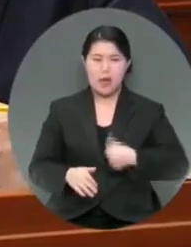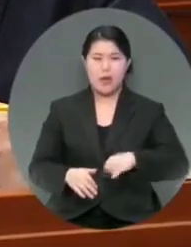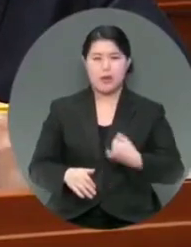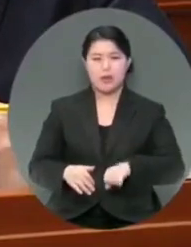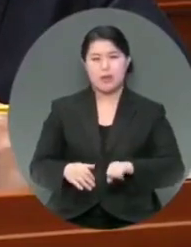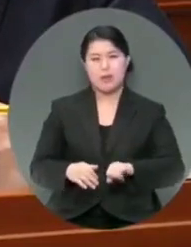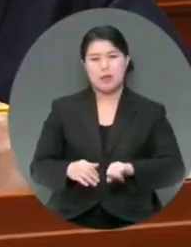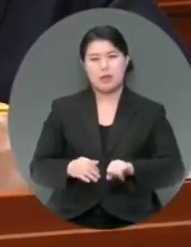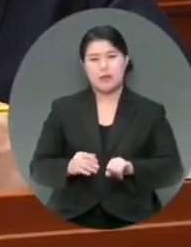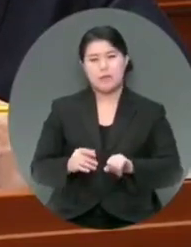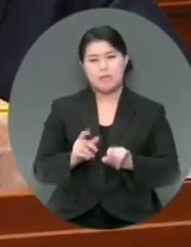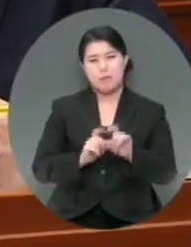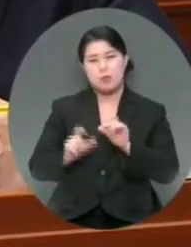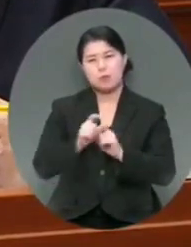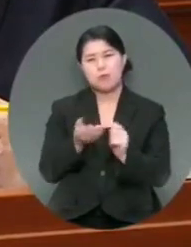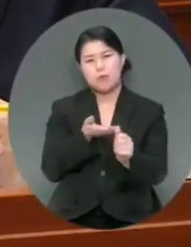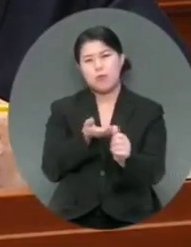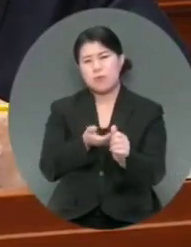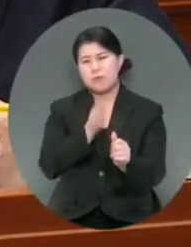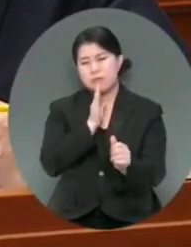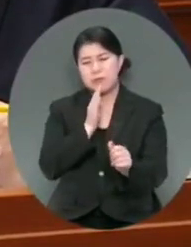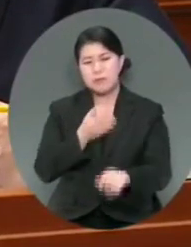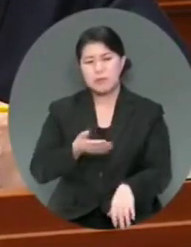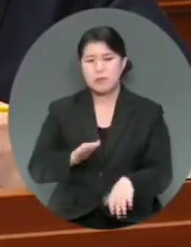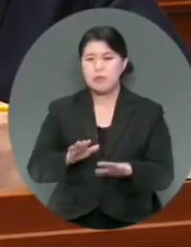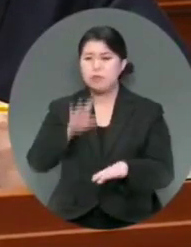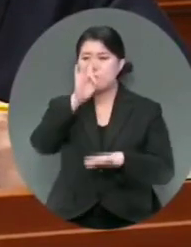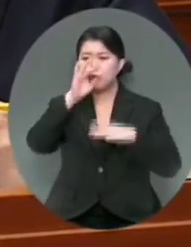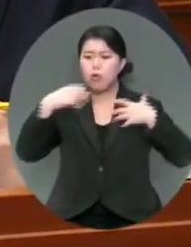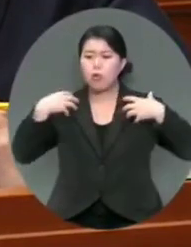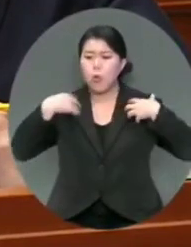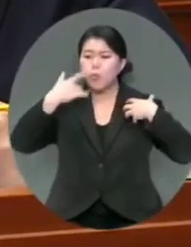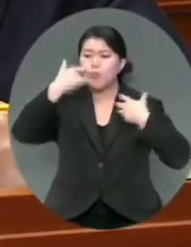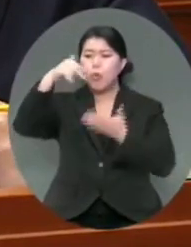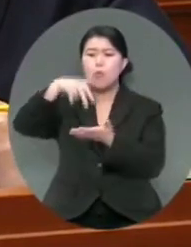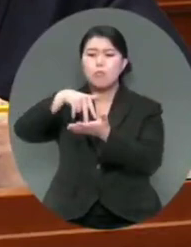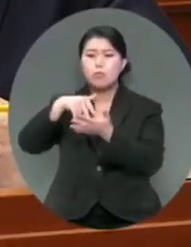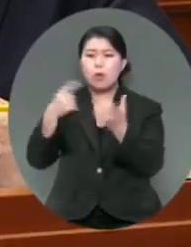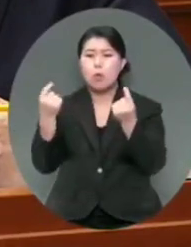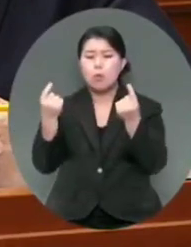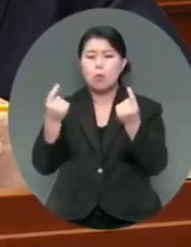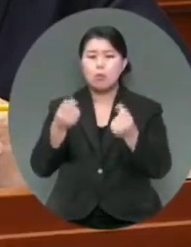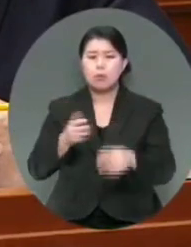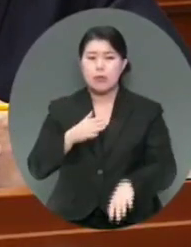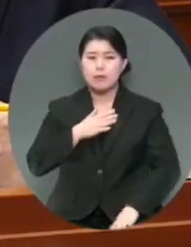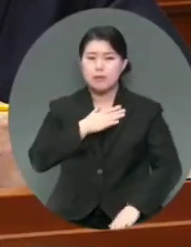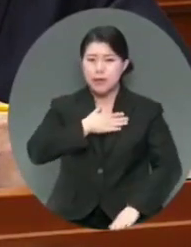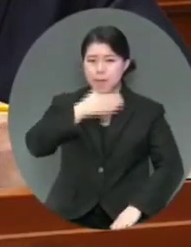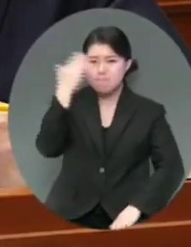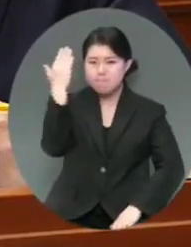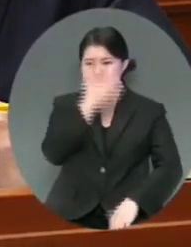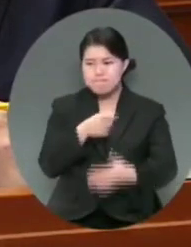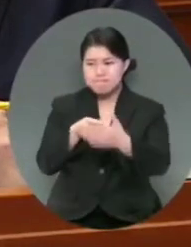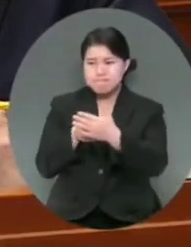마음이잖아요. 네. 그런데 이 부모된 입장에 있는 중앙정부가 본인의 재정